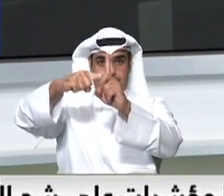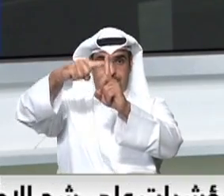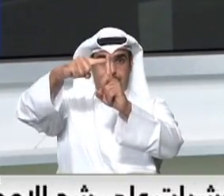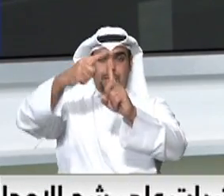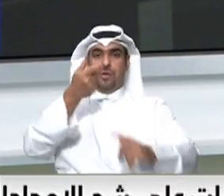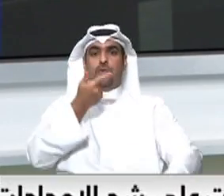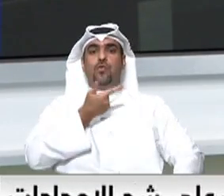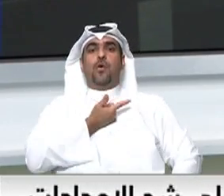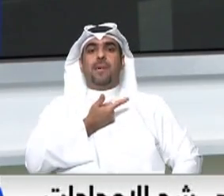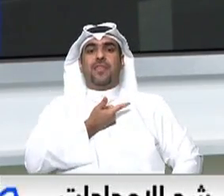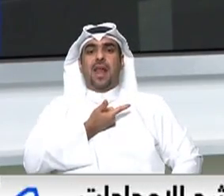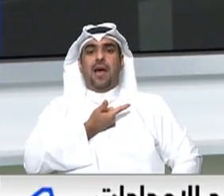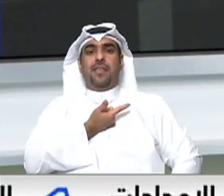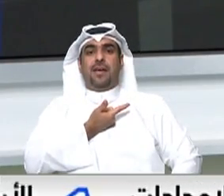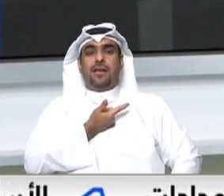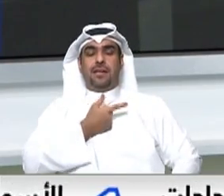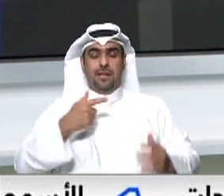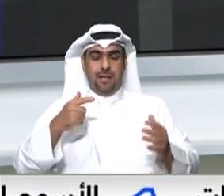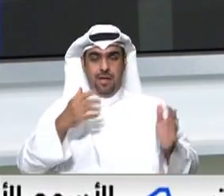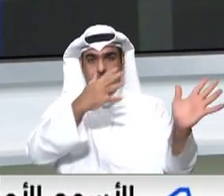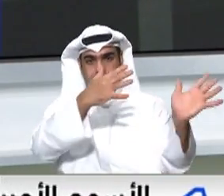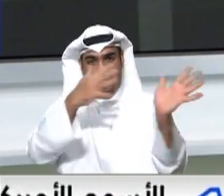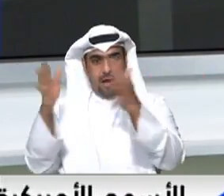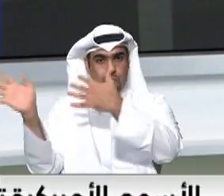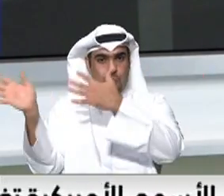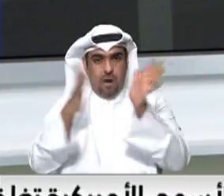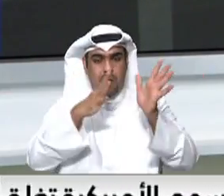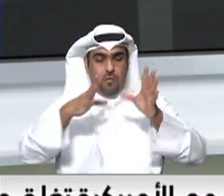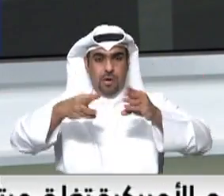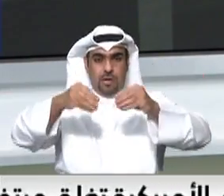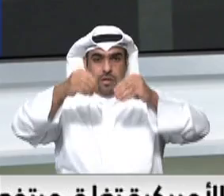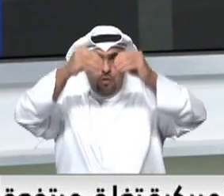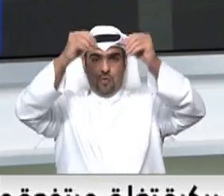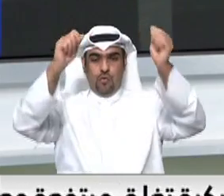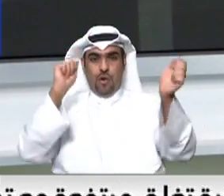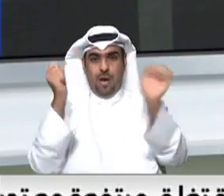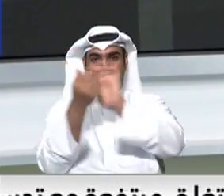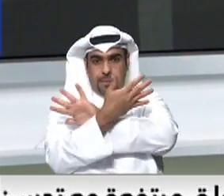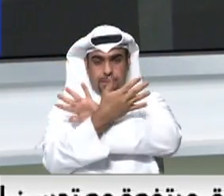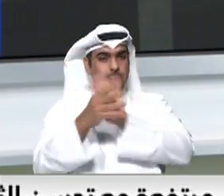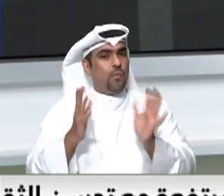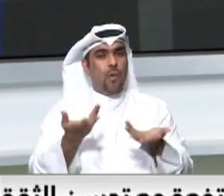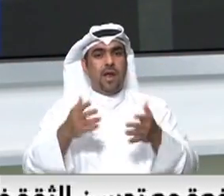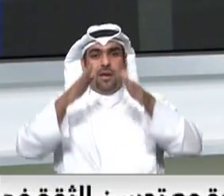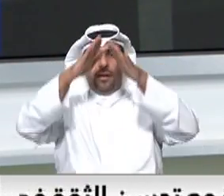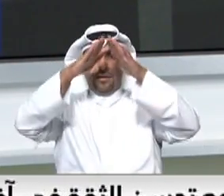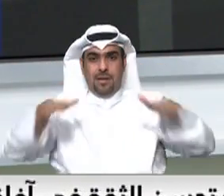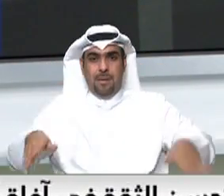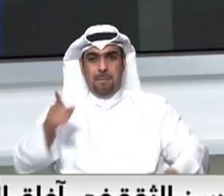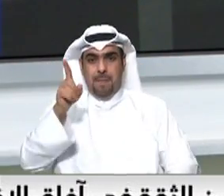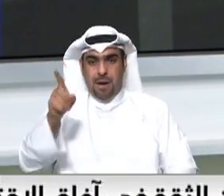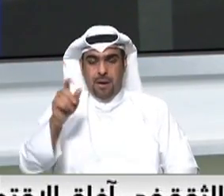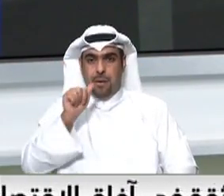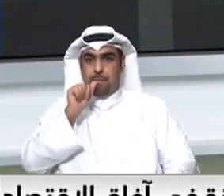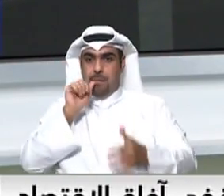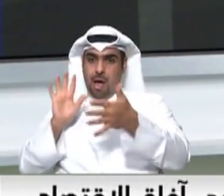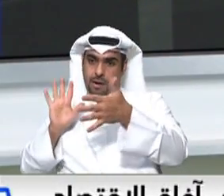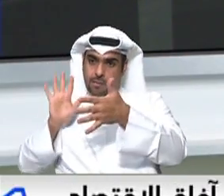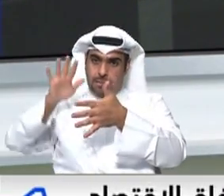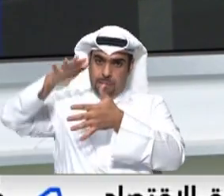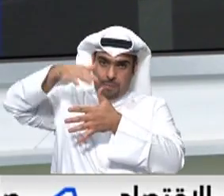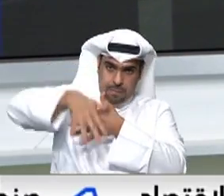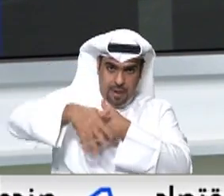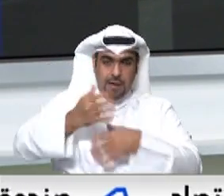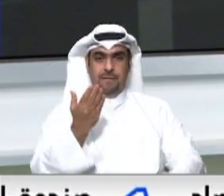الخمسين درجه مئويه مع هوى نشط وغبار مثار خاصه على المناطق الصحراويه والمكشوفه وارتفاع في الامواج سرعه الرياح تصل